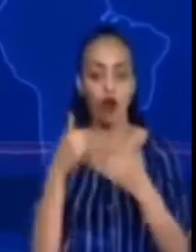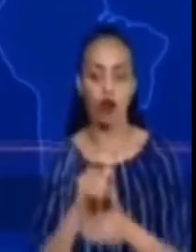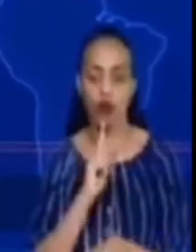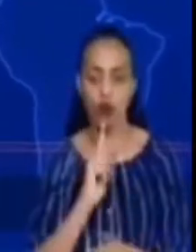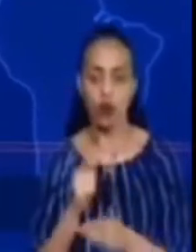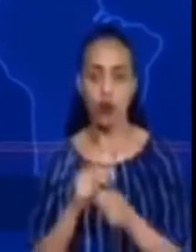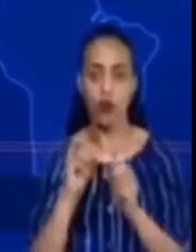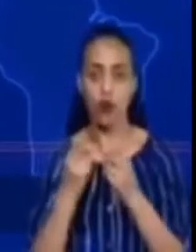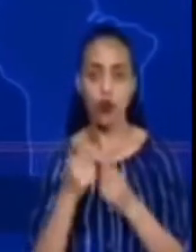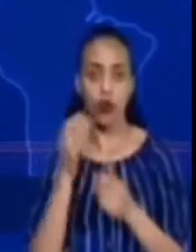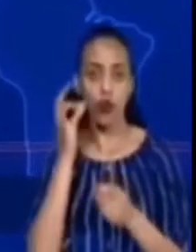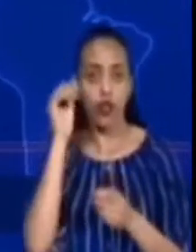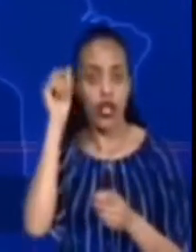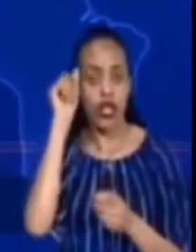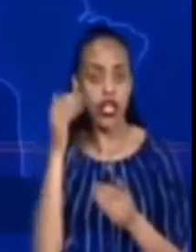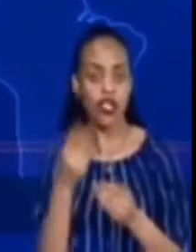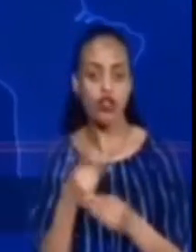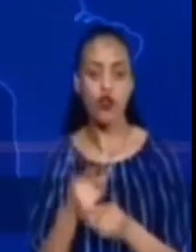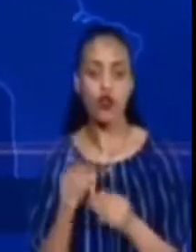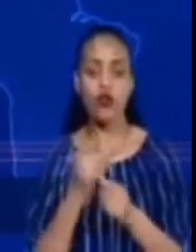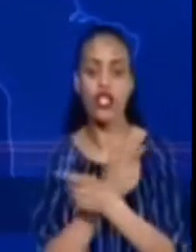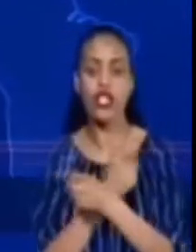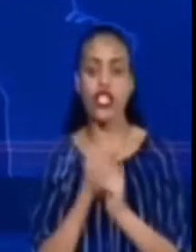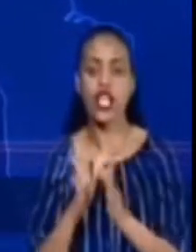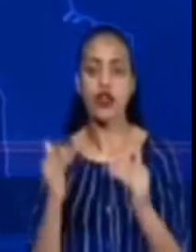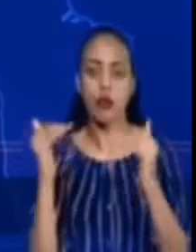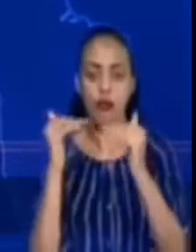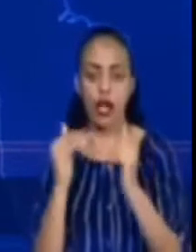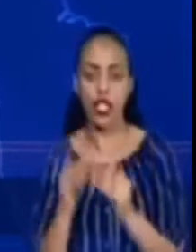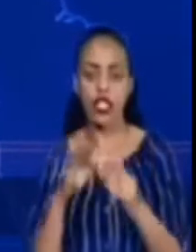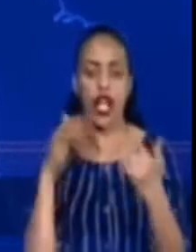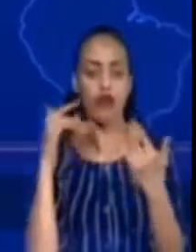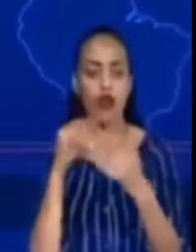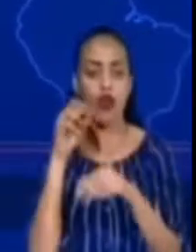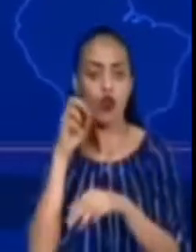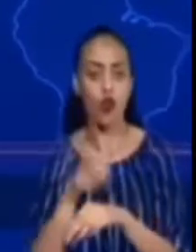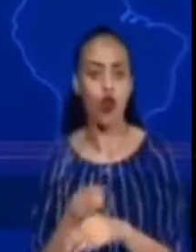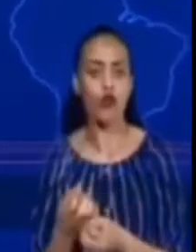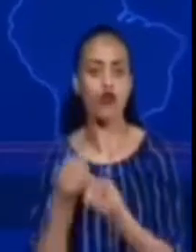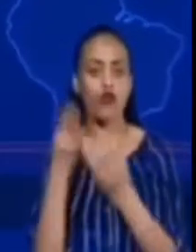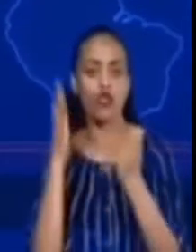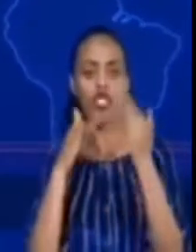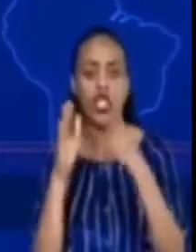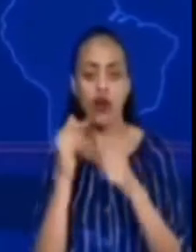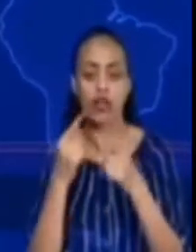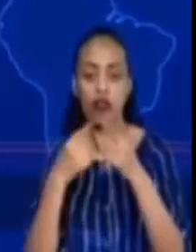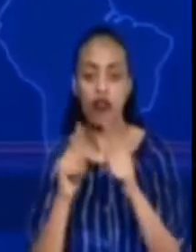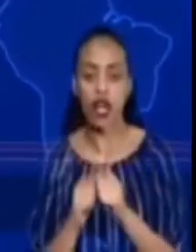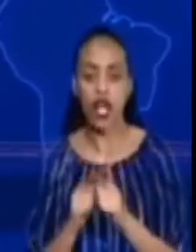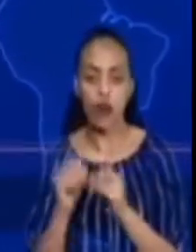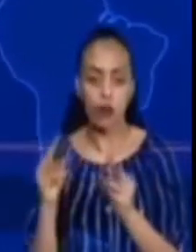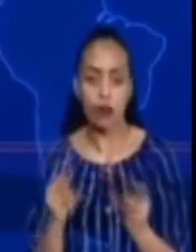ቦታብደተኒ ያጋራሱ ዱኪ ቢአፋብደተኒ ቦታብደተኒ